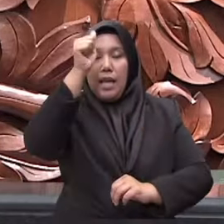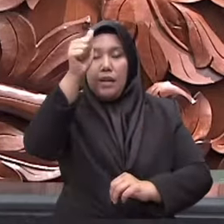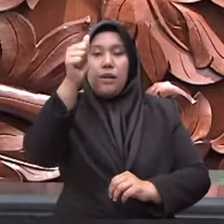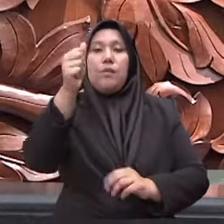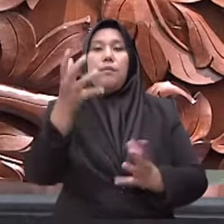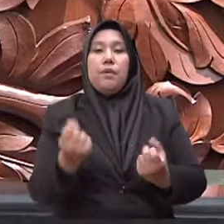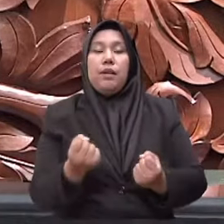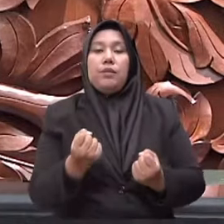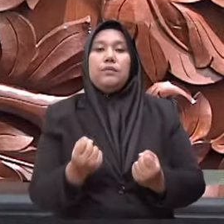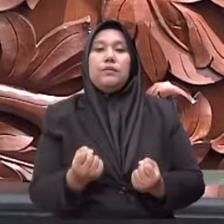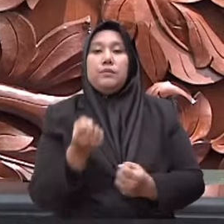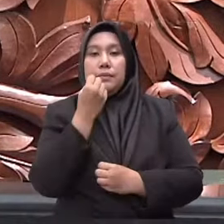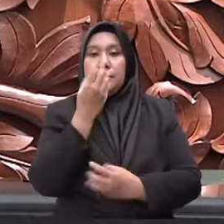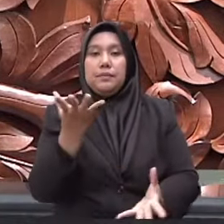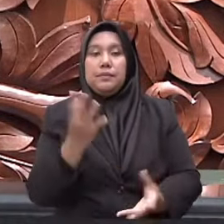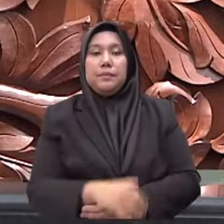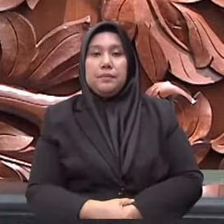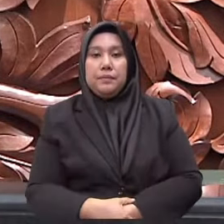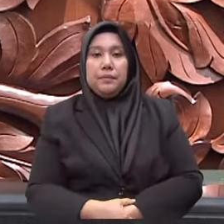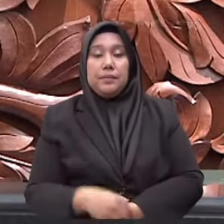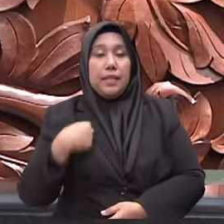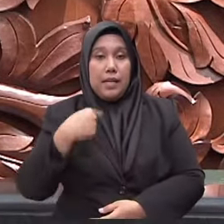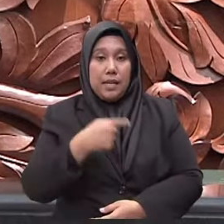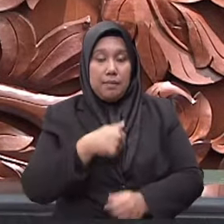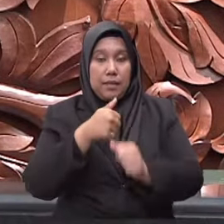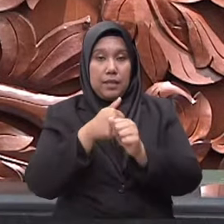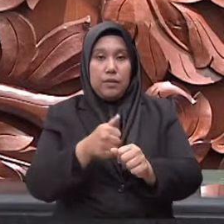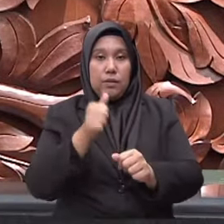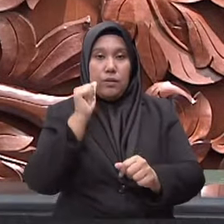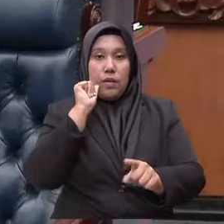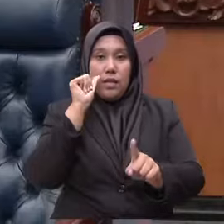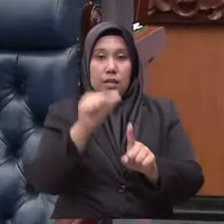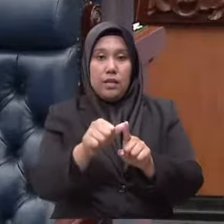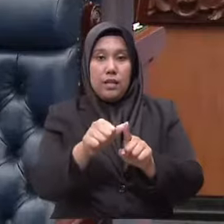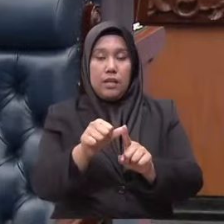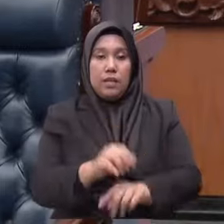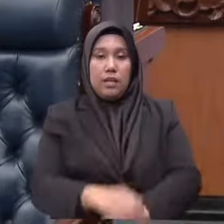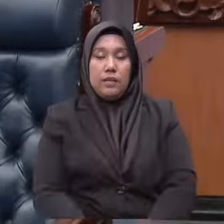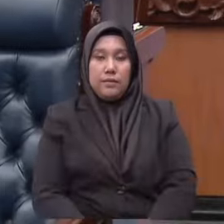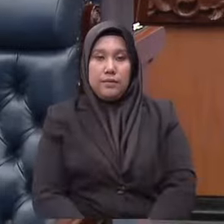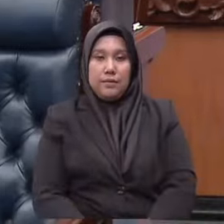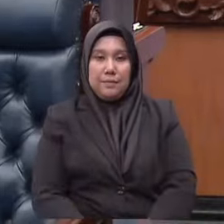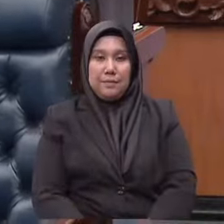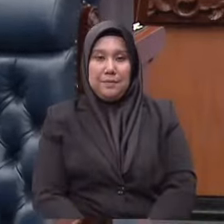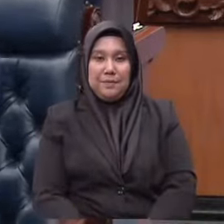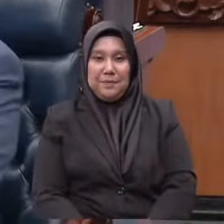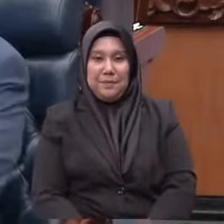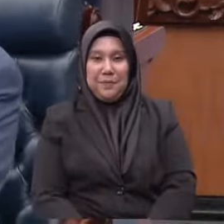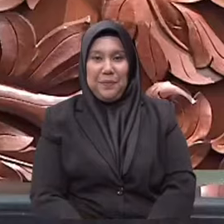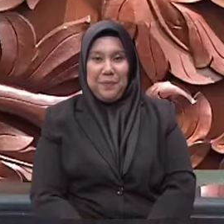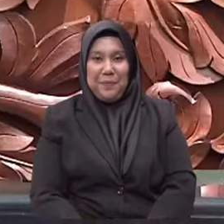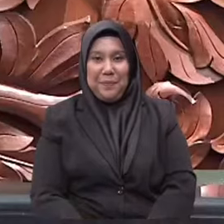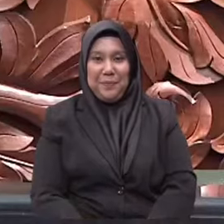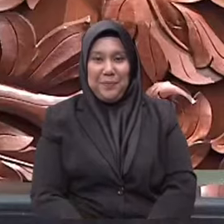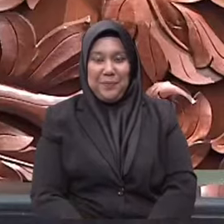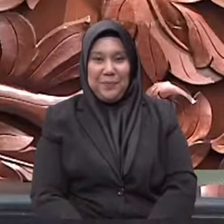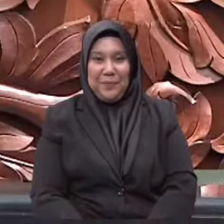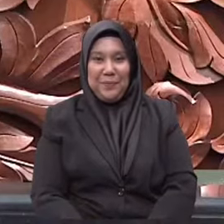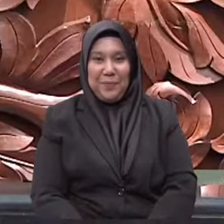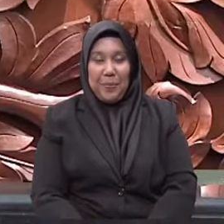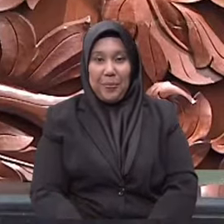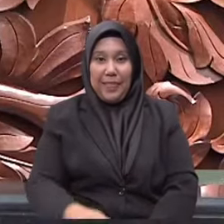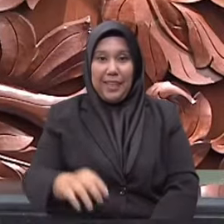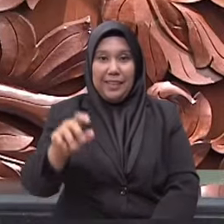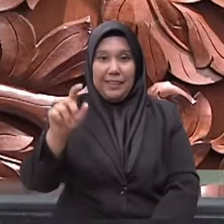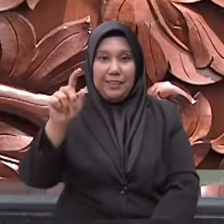terima kasih terima kasih terima kasih kami ikut arahan sayaana yang kepala tak bet Ok tak silakan tiangsa setiwangsa masa